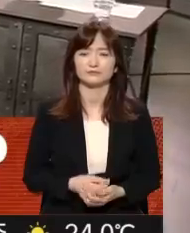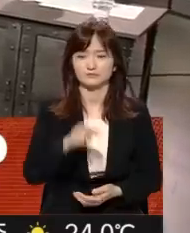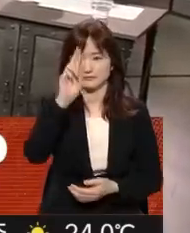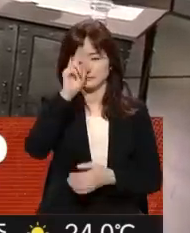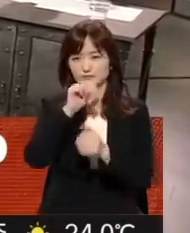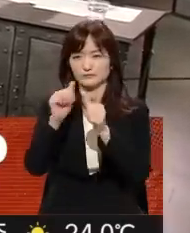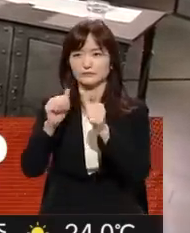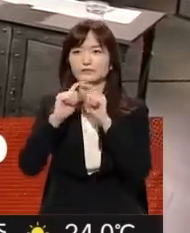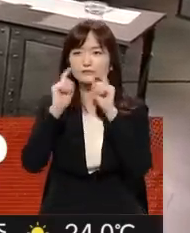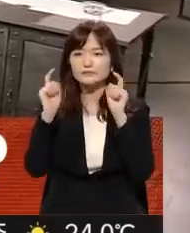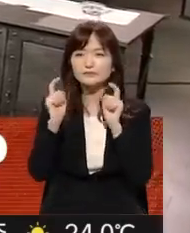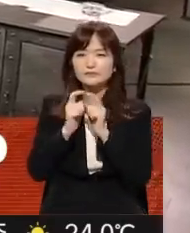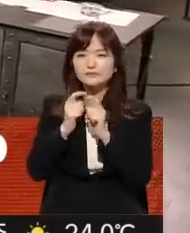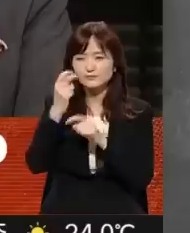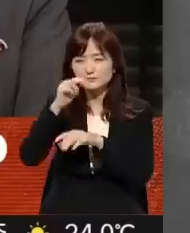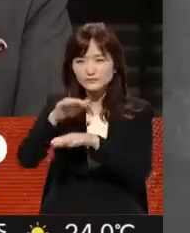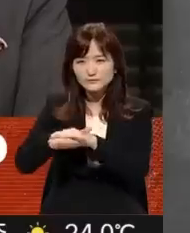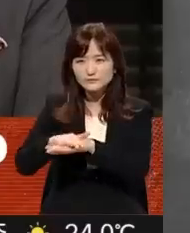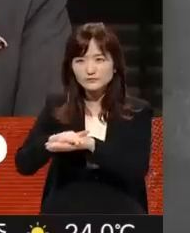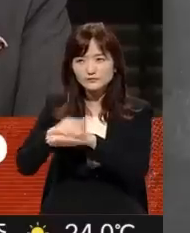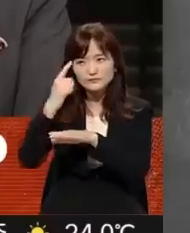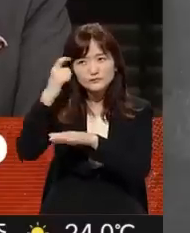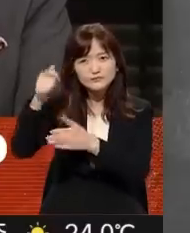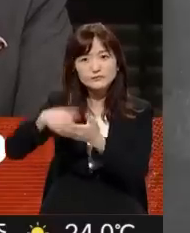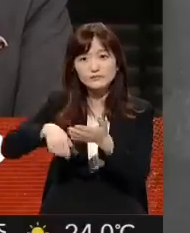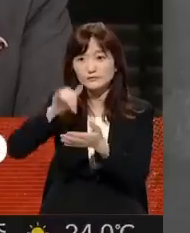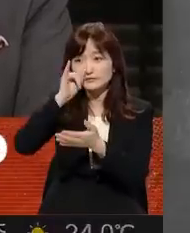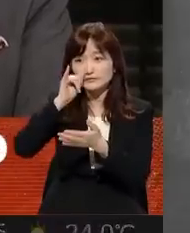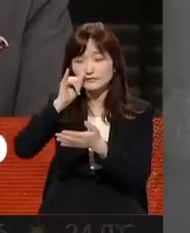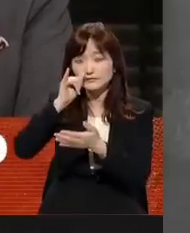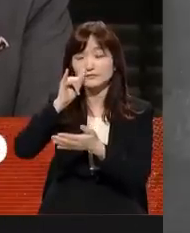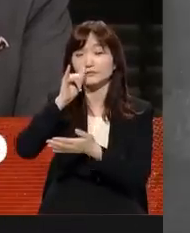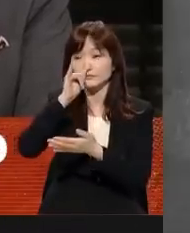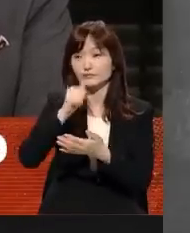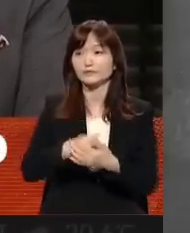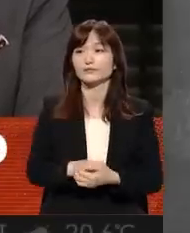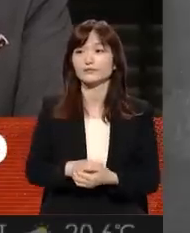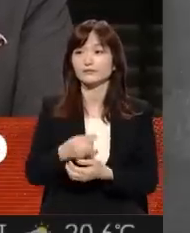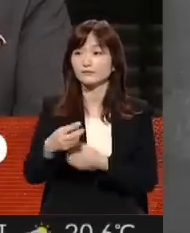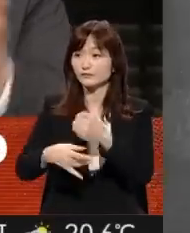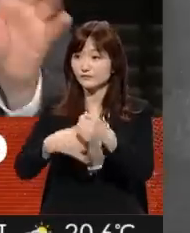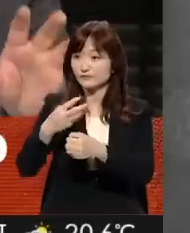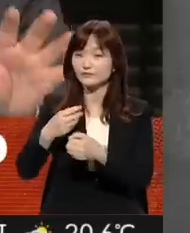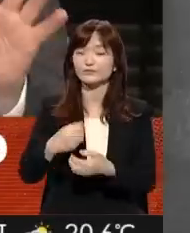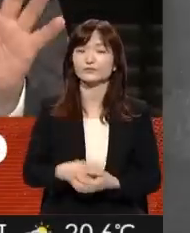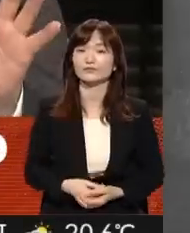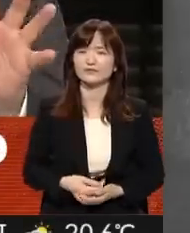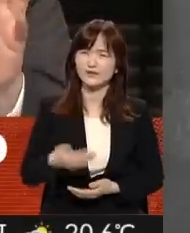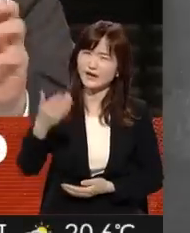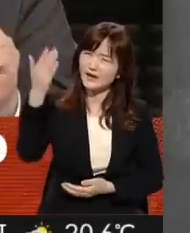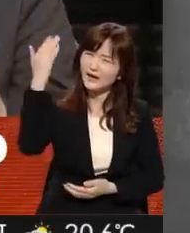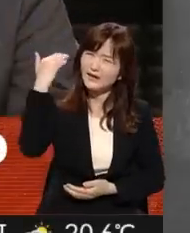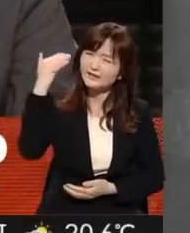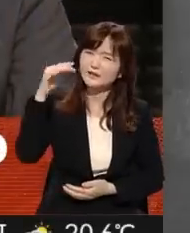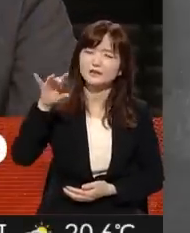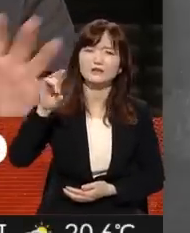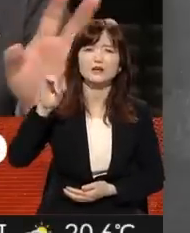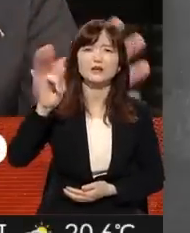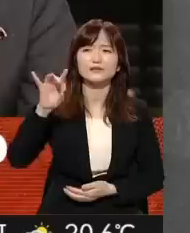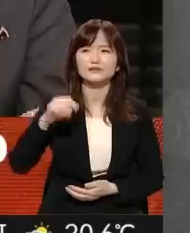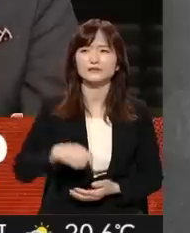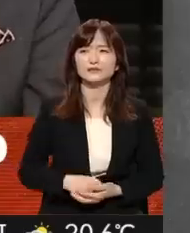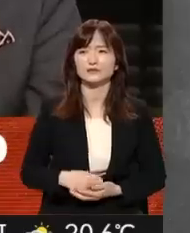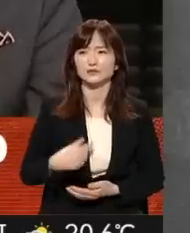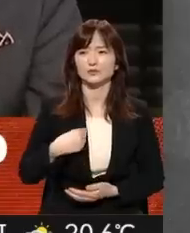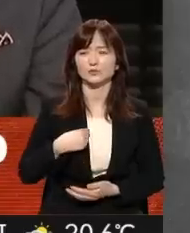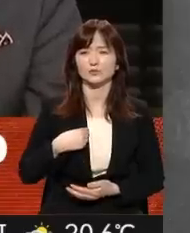있는 추억이 깃든 그 물건 있으신가요? 있나요? 있긴 있습니다. 아, 몇 년? 아주 옛날에 있던 하나 있긴 한데 뭐 이렇게